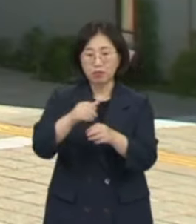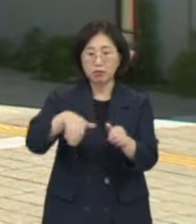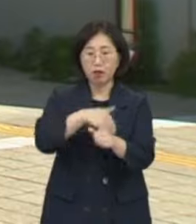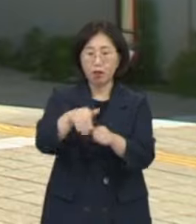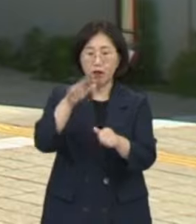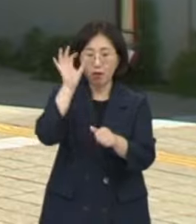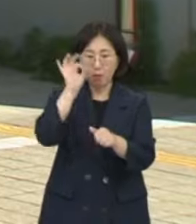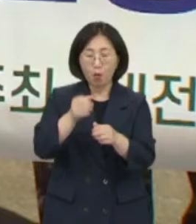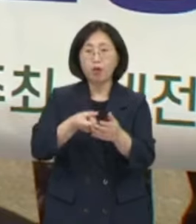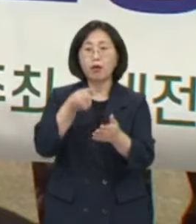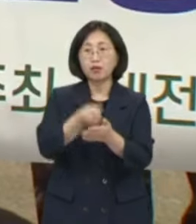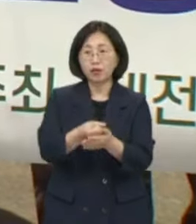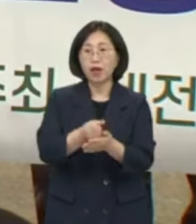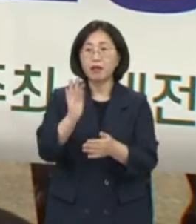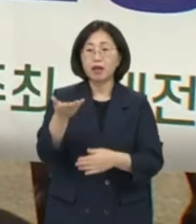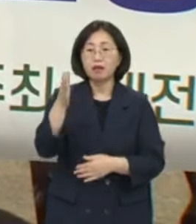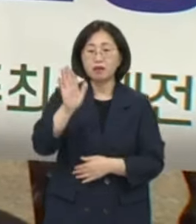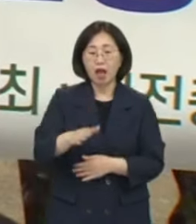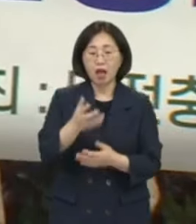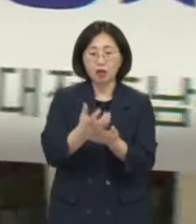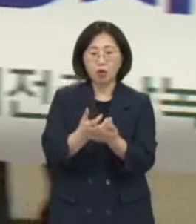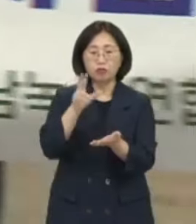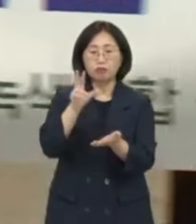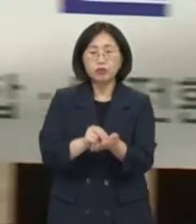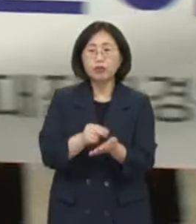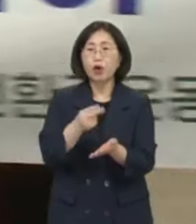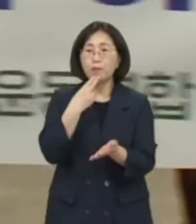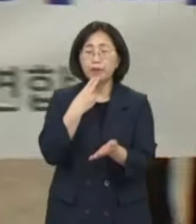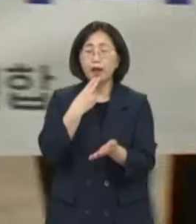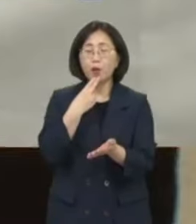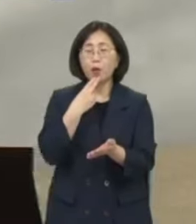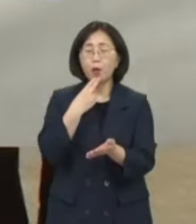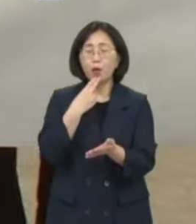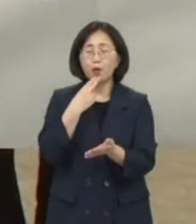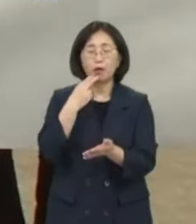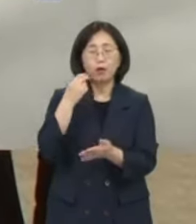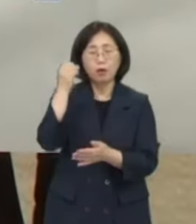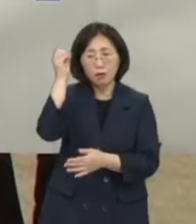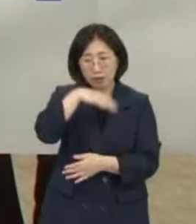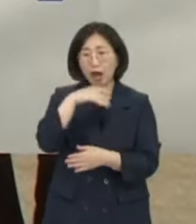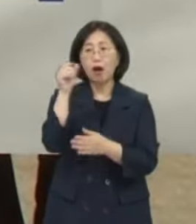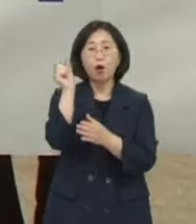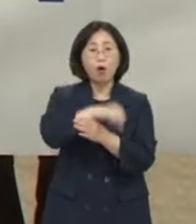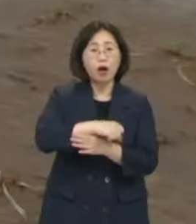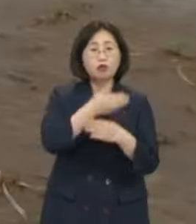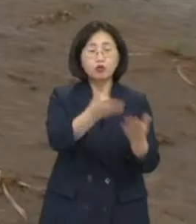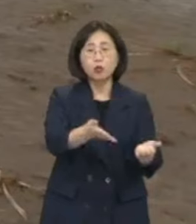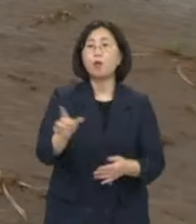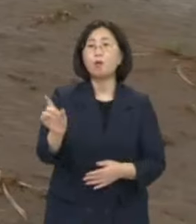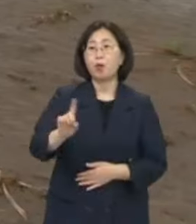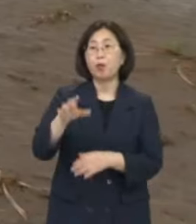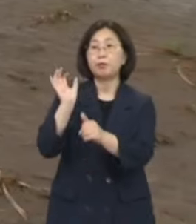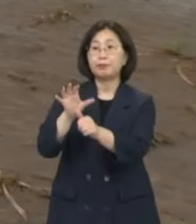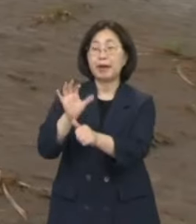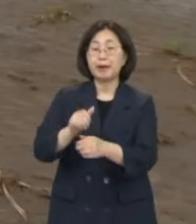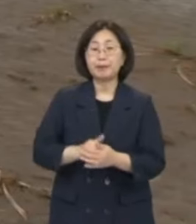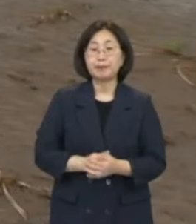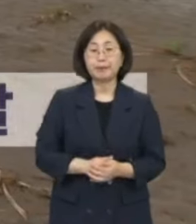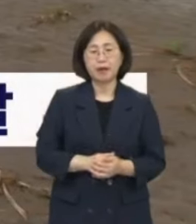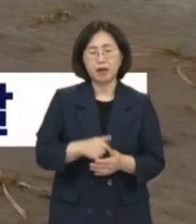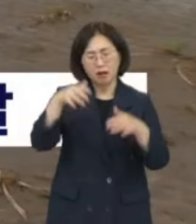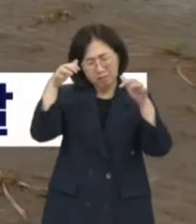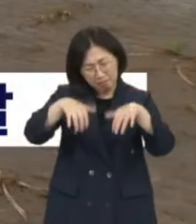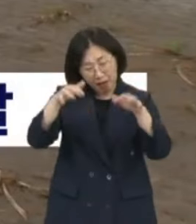할 금강환경청이 서류상 문제가 없다는 이유로 허가를 내줬다며 강하게 비판했습니다. 특히 집중호우